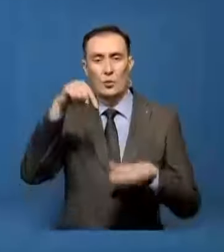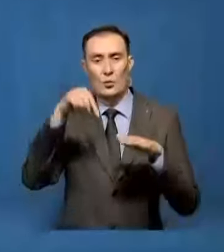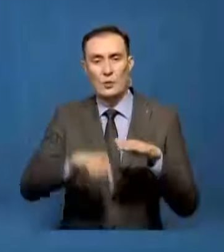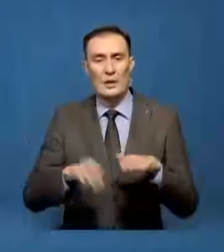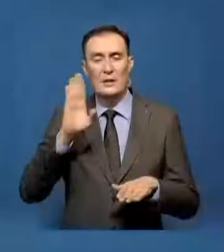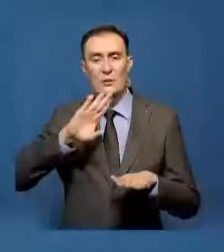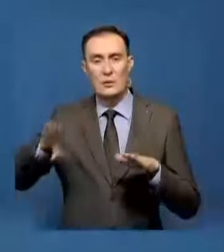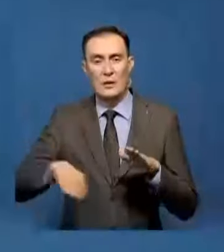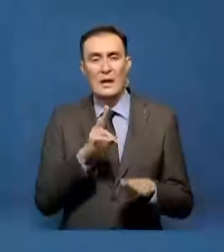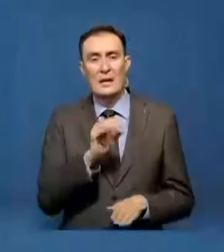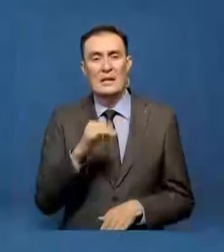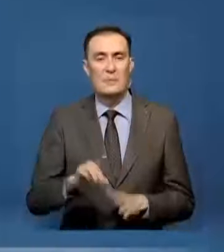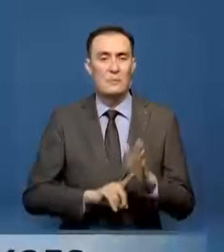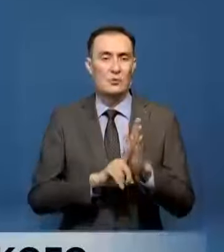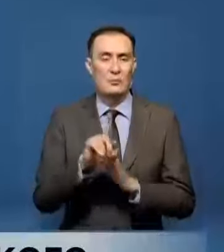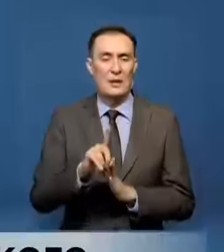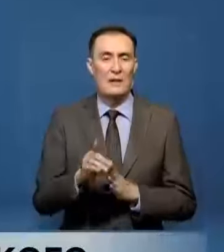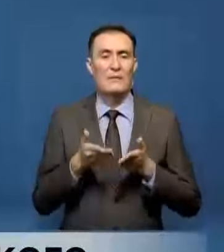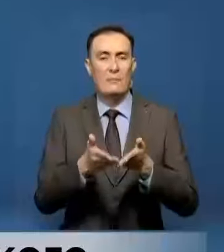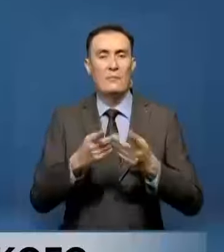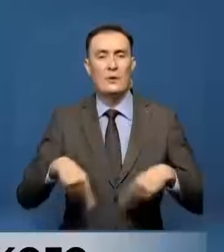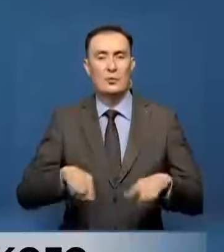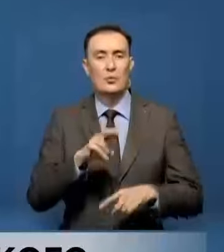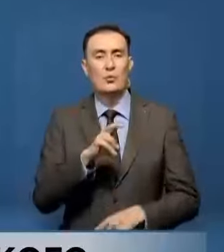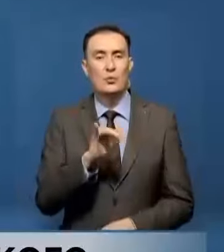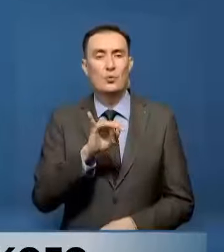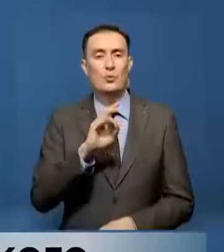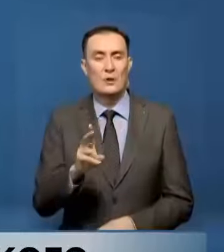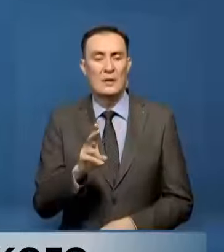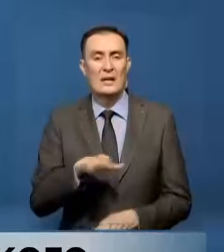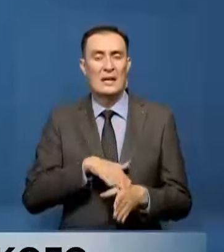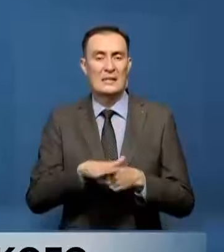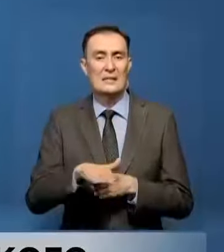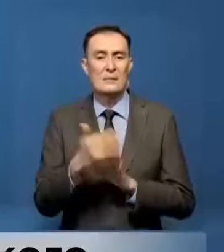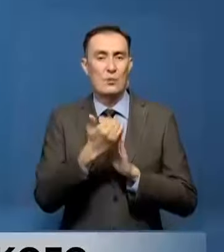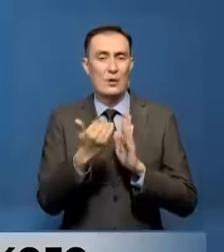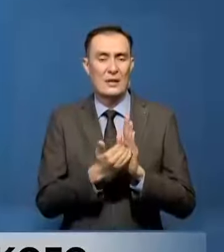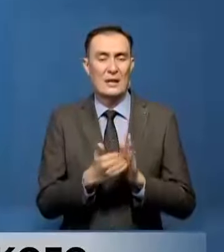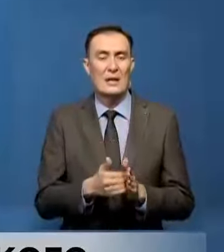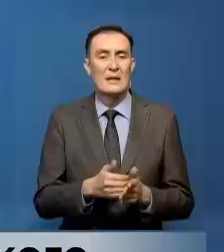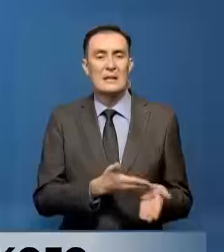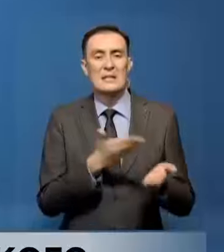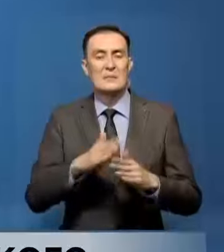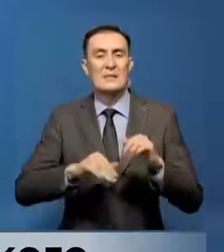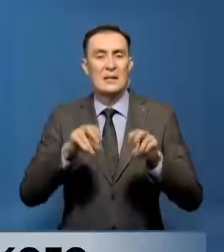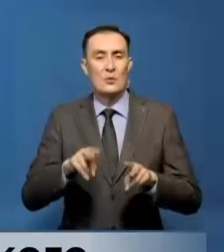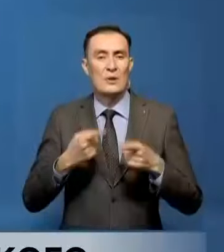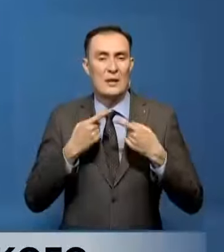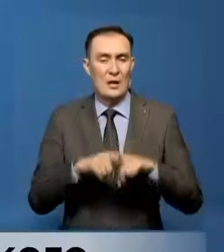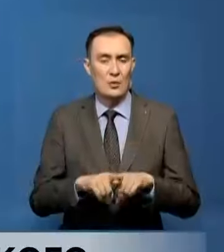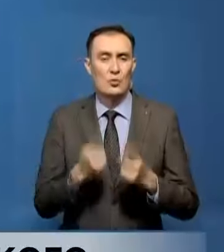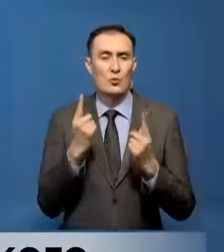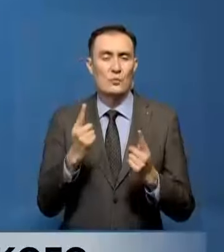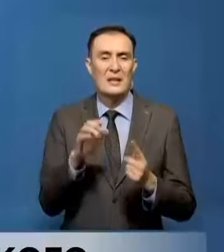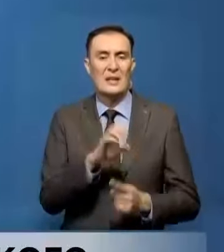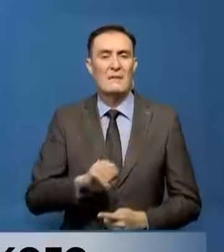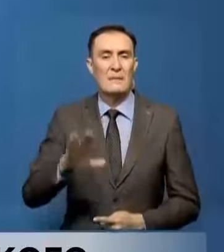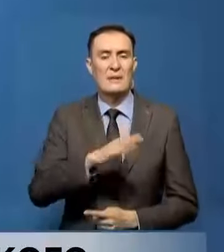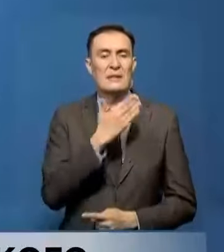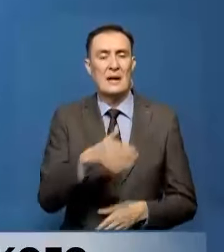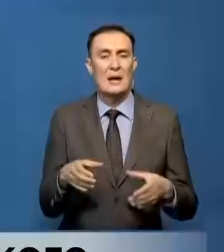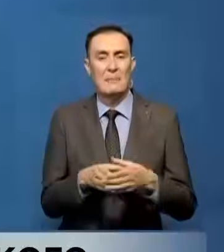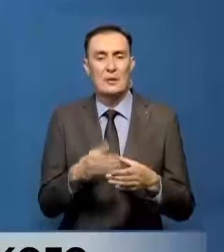дна Каспийского моря приступили в порту Курах в Мангистауской области. К реализации проекта привлекли специализированную технику крупной европейской